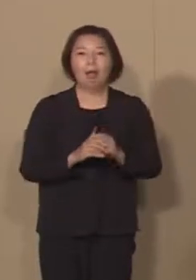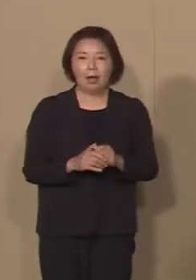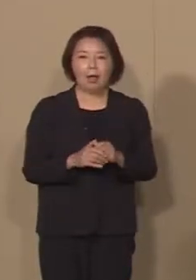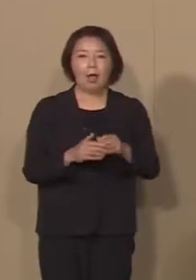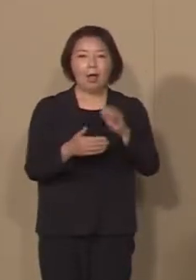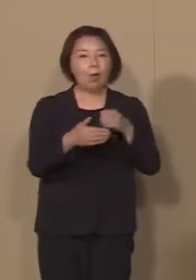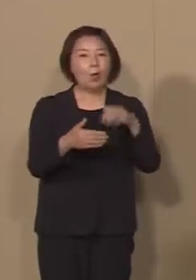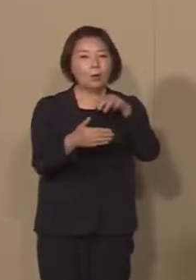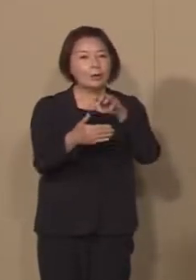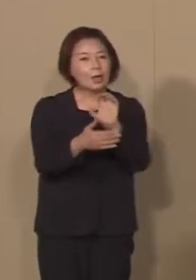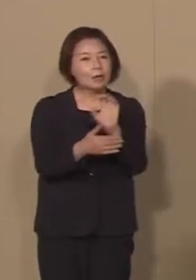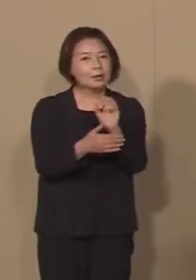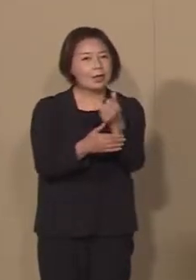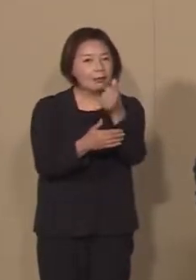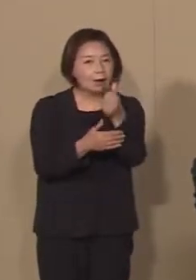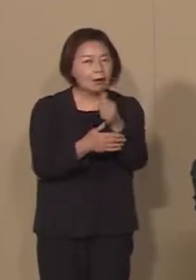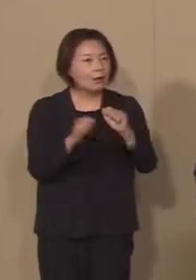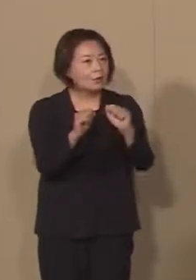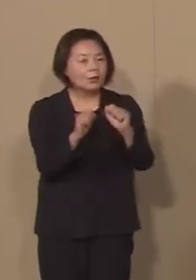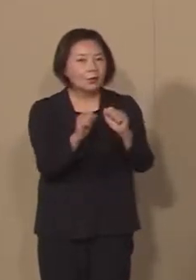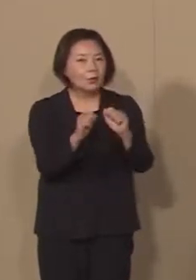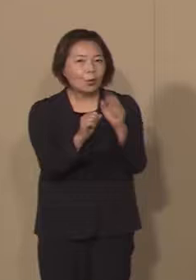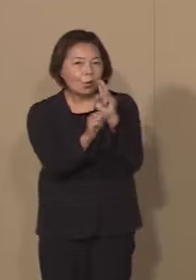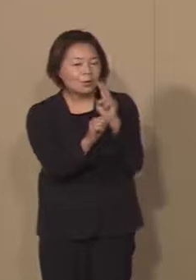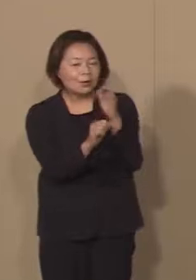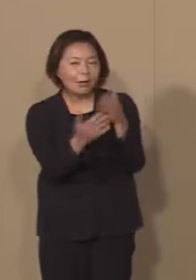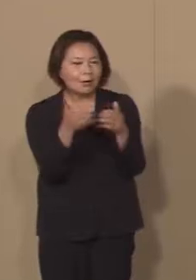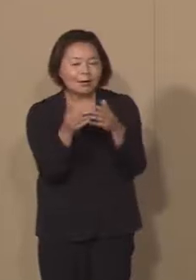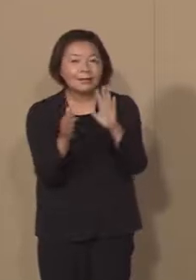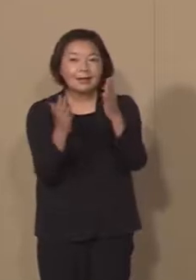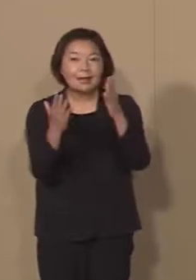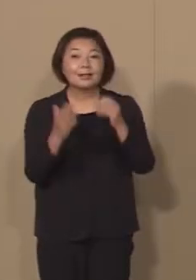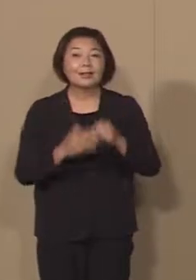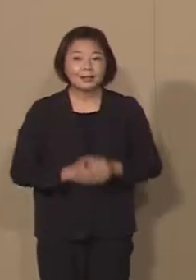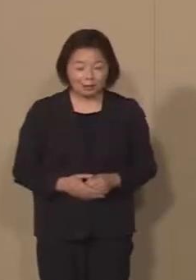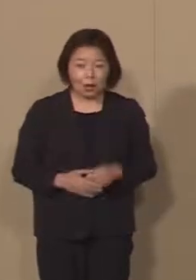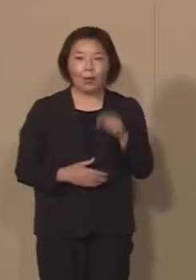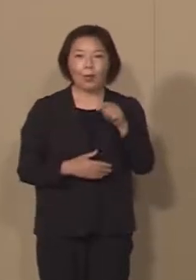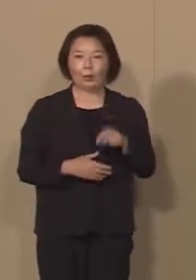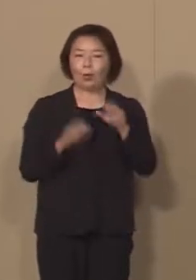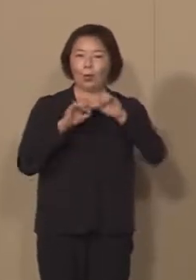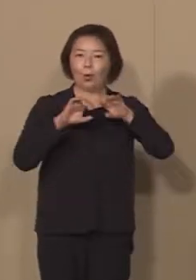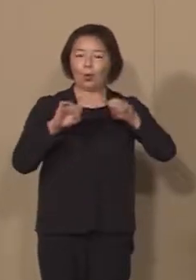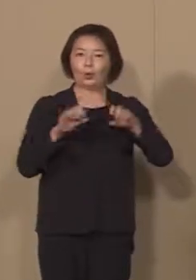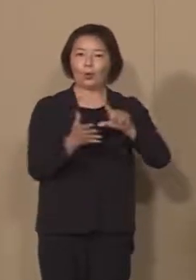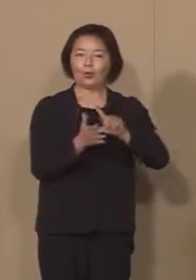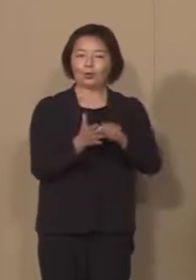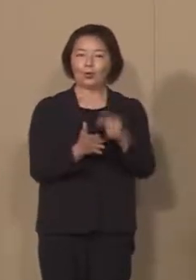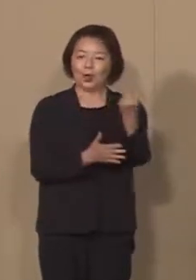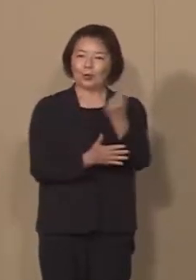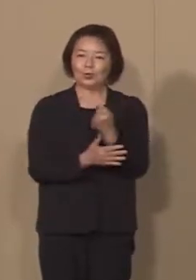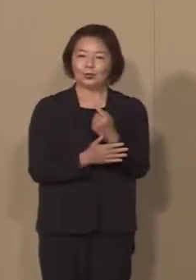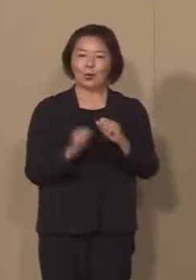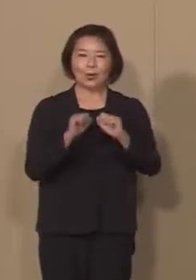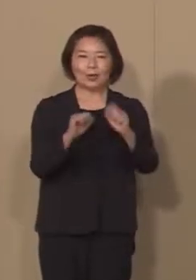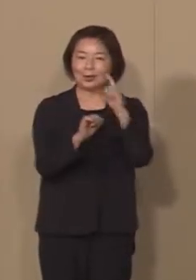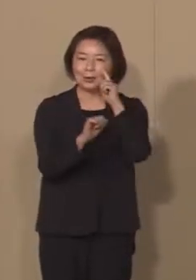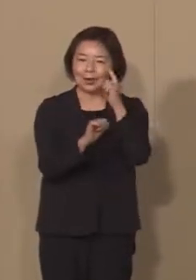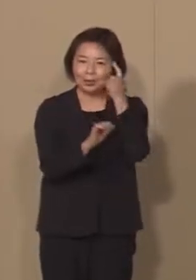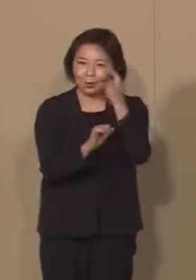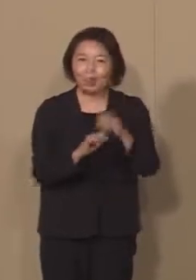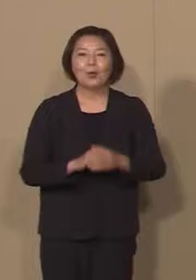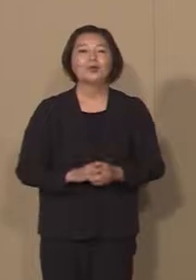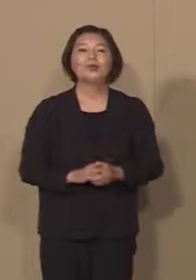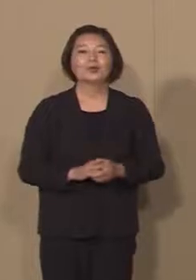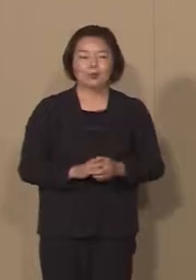を見てるかにないんですよないですね大でしょだからまさかキュはなんか政見放送に来るとやりたくなりますねなんか6はモチベーションは